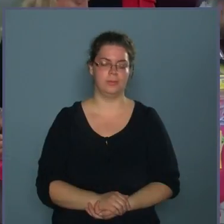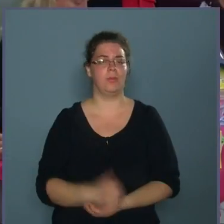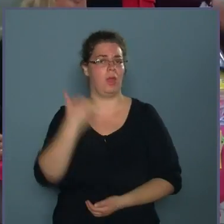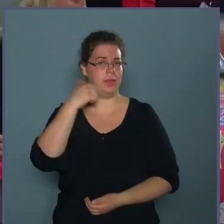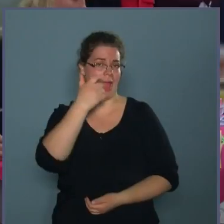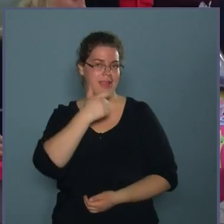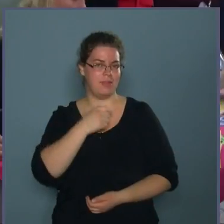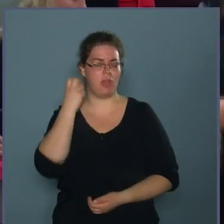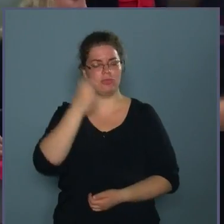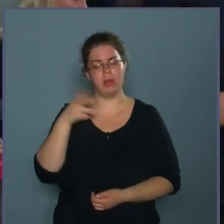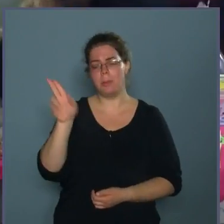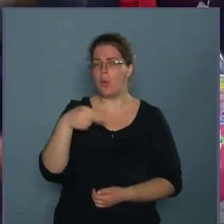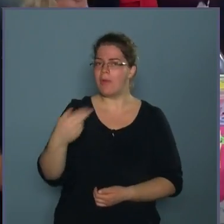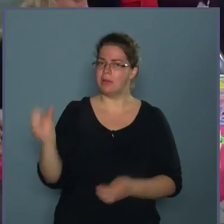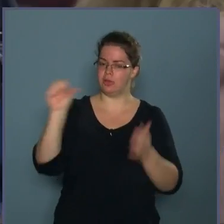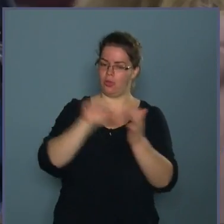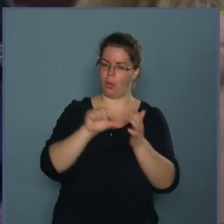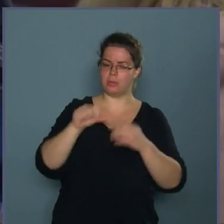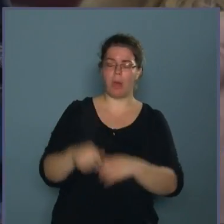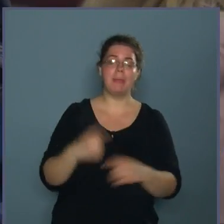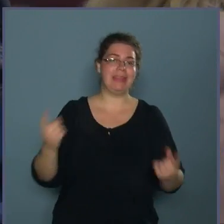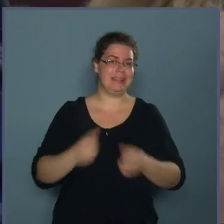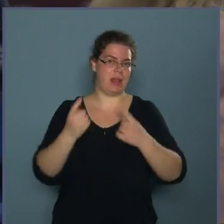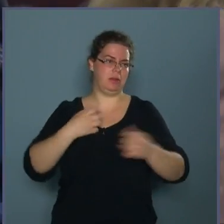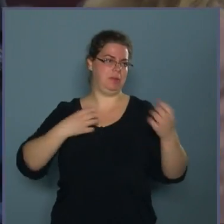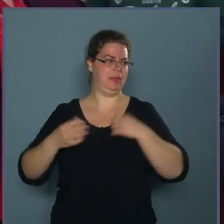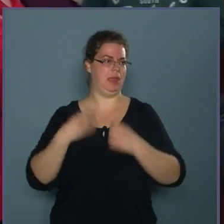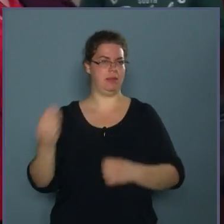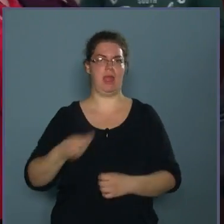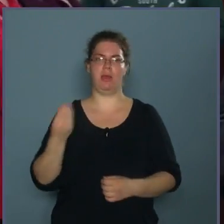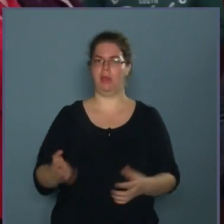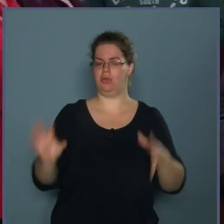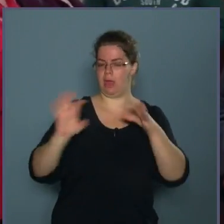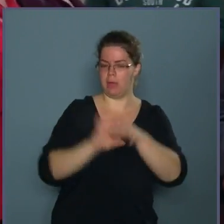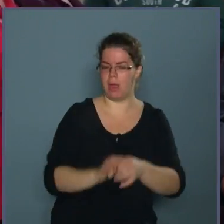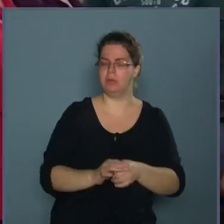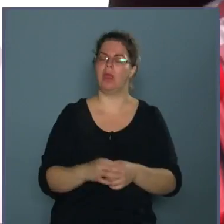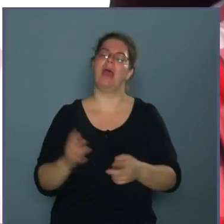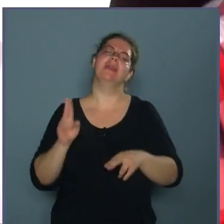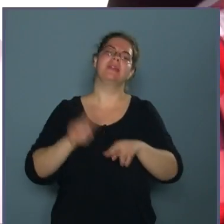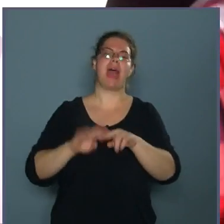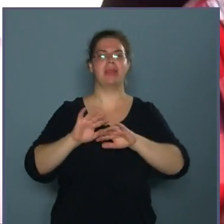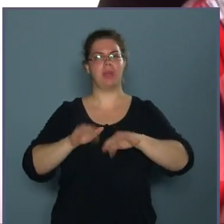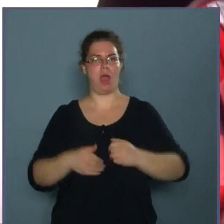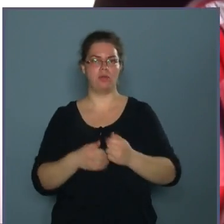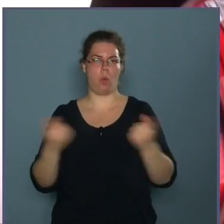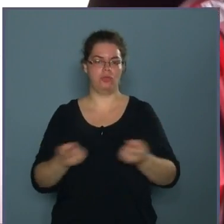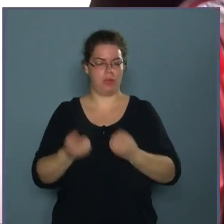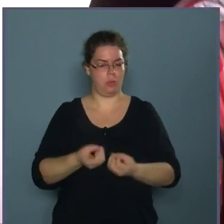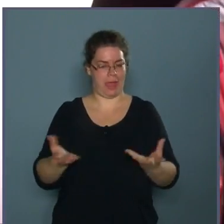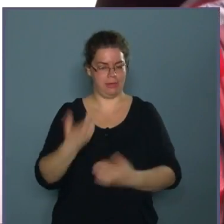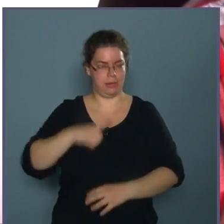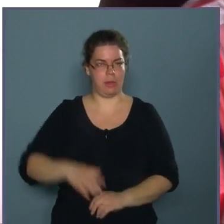A 100 éves Csili Művelődési Központban interaktív színházi előadással egybekötött rendhagyó sajtótájékoztatóra került